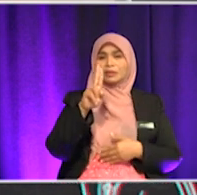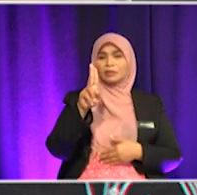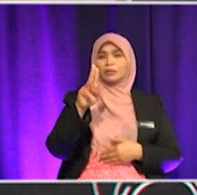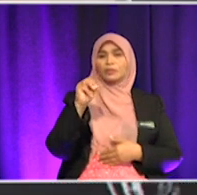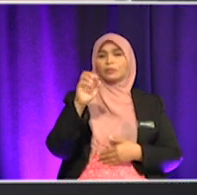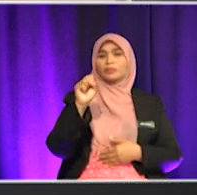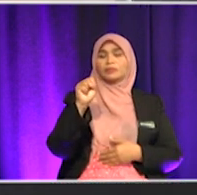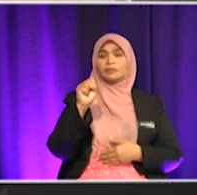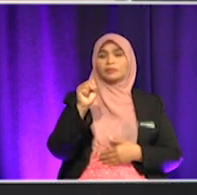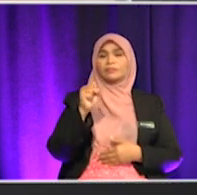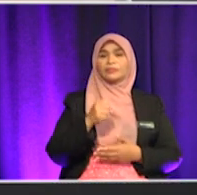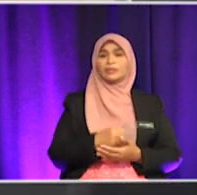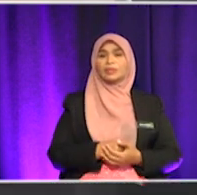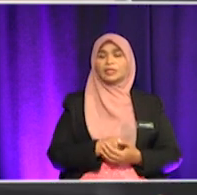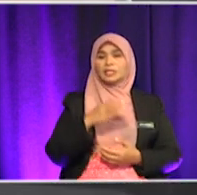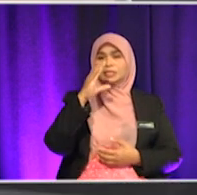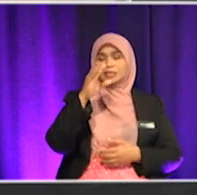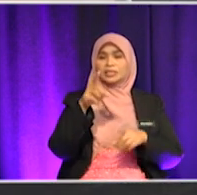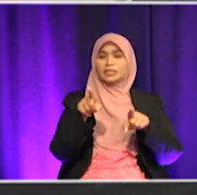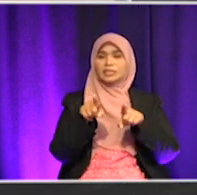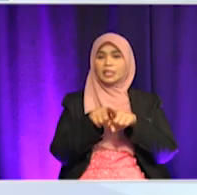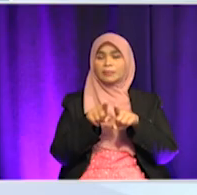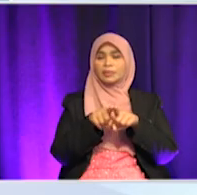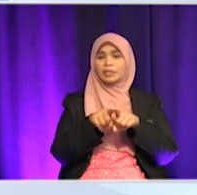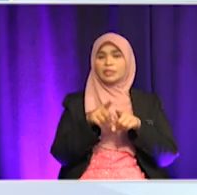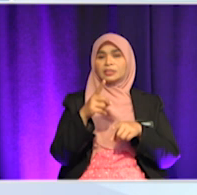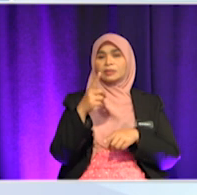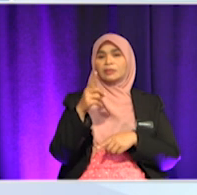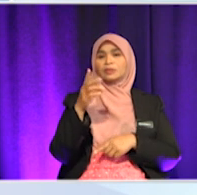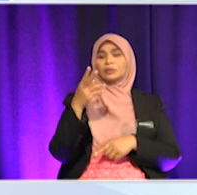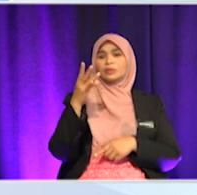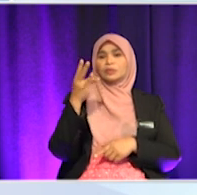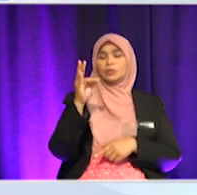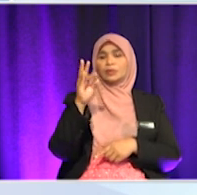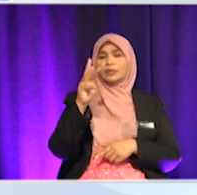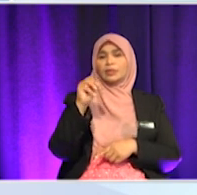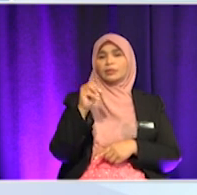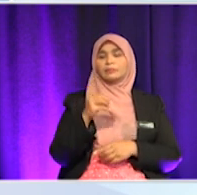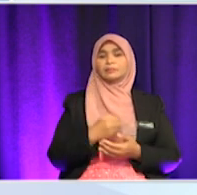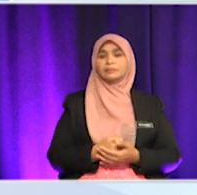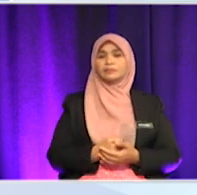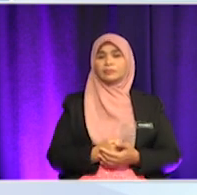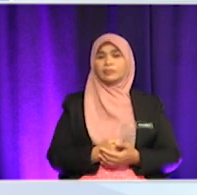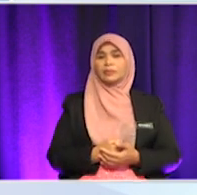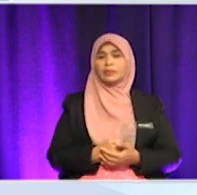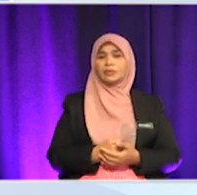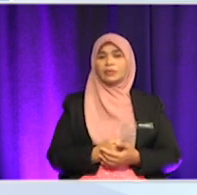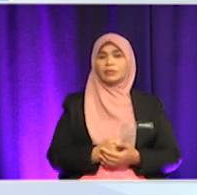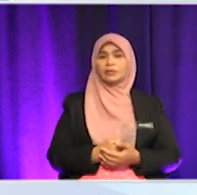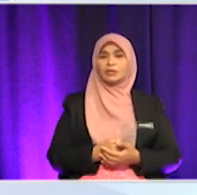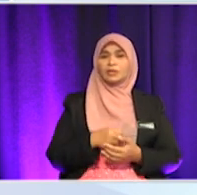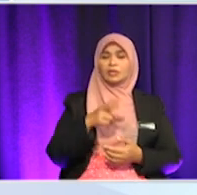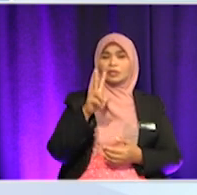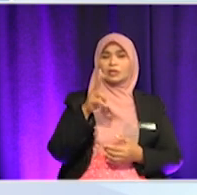dapat? C bersamaan dengan 17M tambah 50. Tepat sekali. Yang kedua. Yang kedua apa jawapan dia,